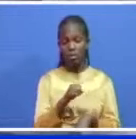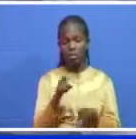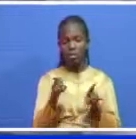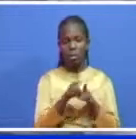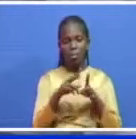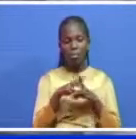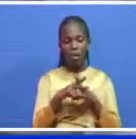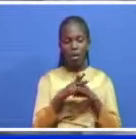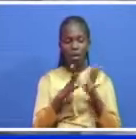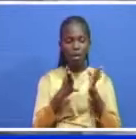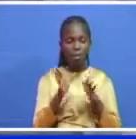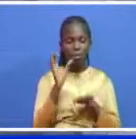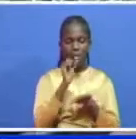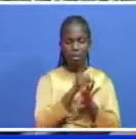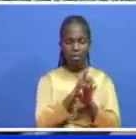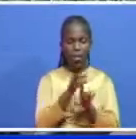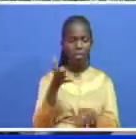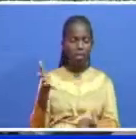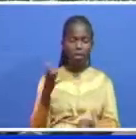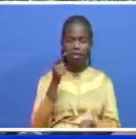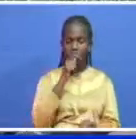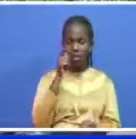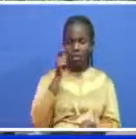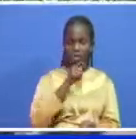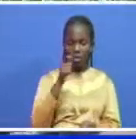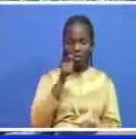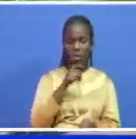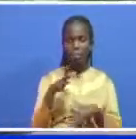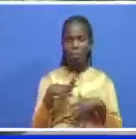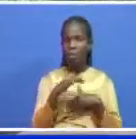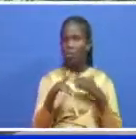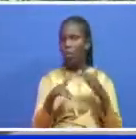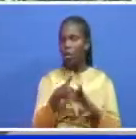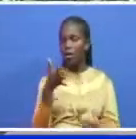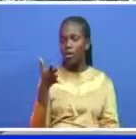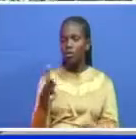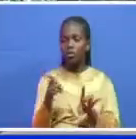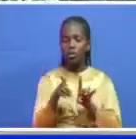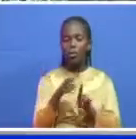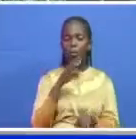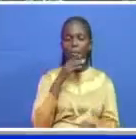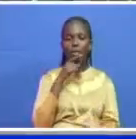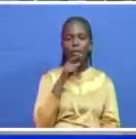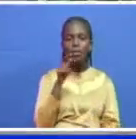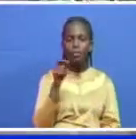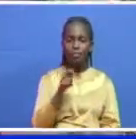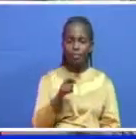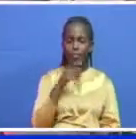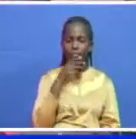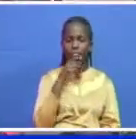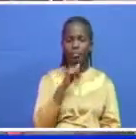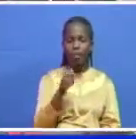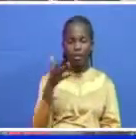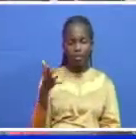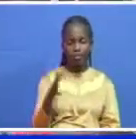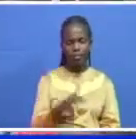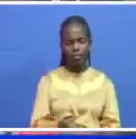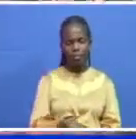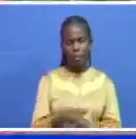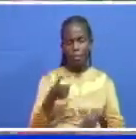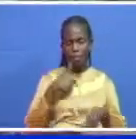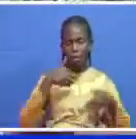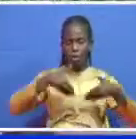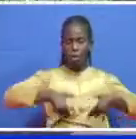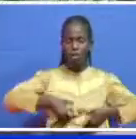juu maka. Hindi ukaiba amilani with ya kila mundu evo. Ona asetio makea ulikavo. Kila nikulia anakema